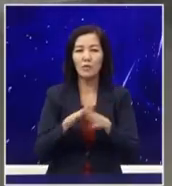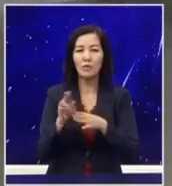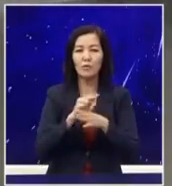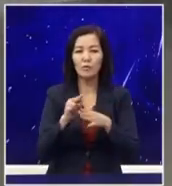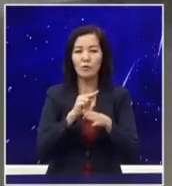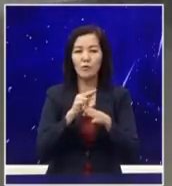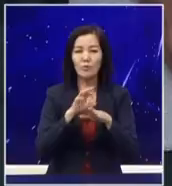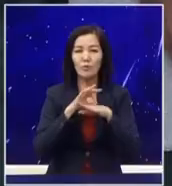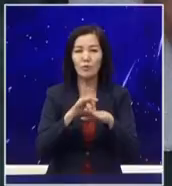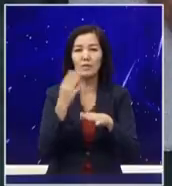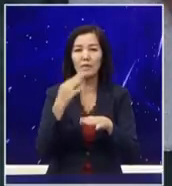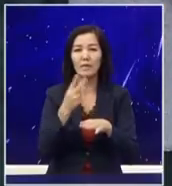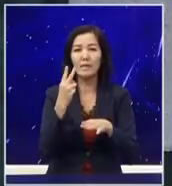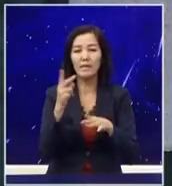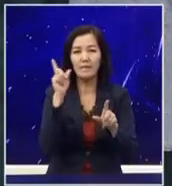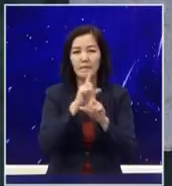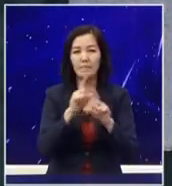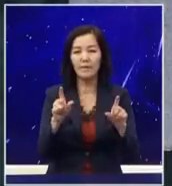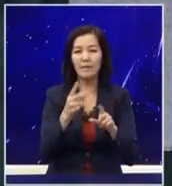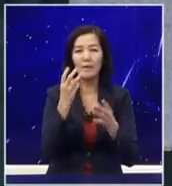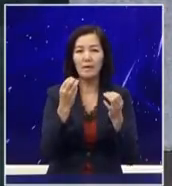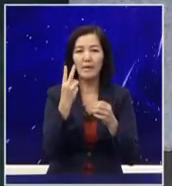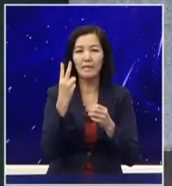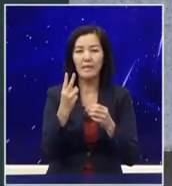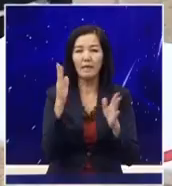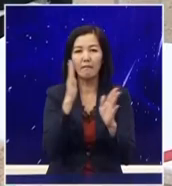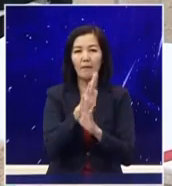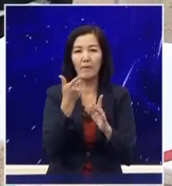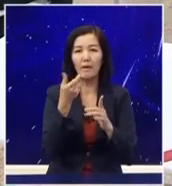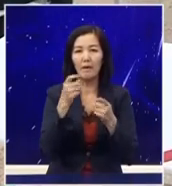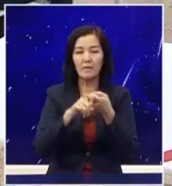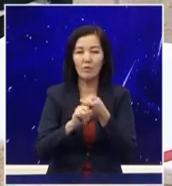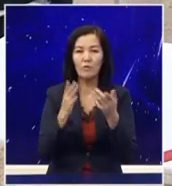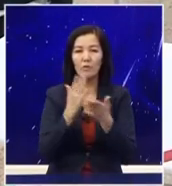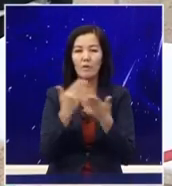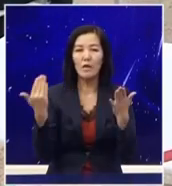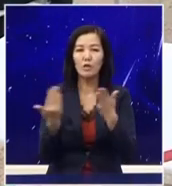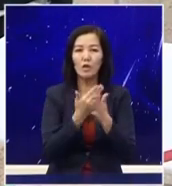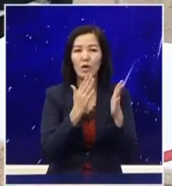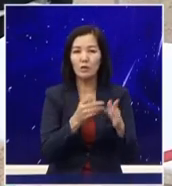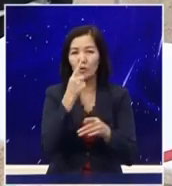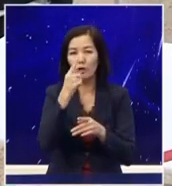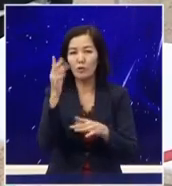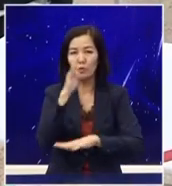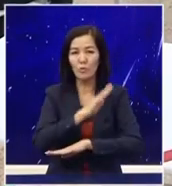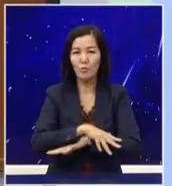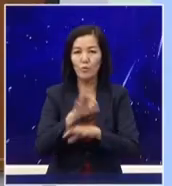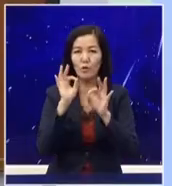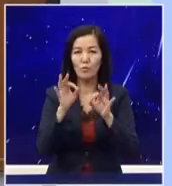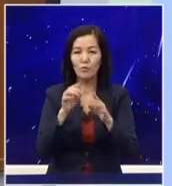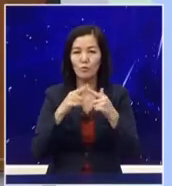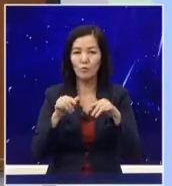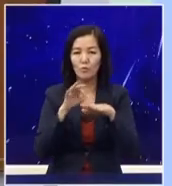жөндеу жүргізілсе, 42-сі мектеп. Тағы екеуі табиғи газға қосылып жатыр. Жаңа жүйе қашықтан оқытуда, ұтымды